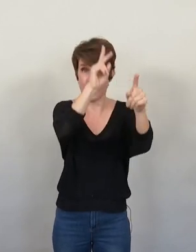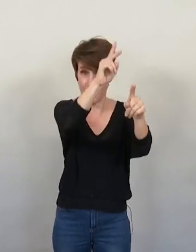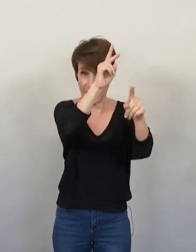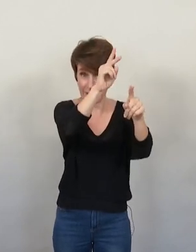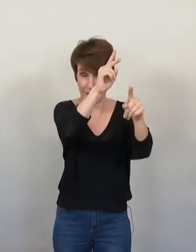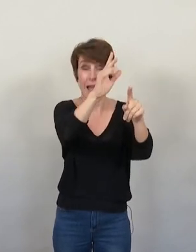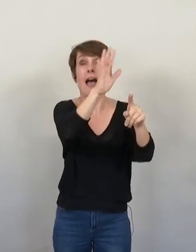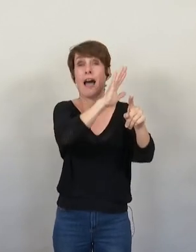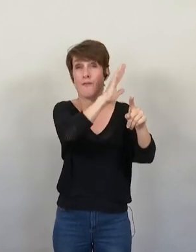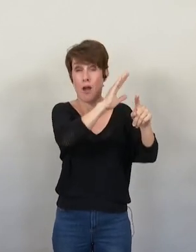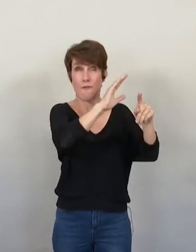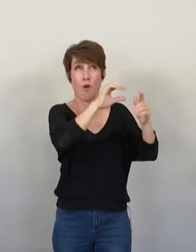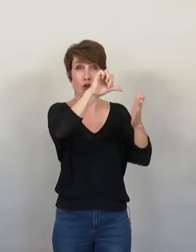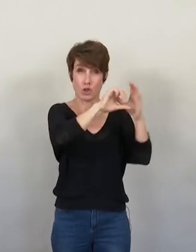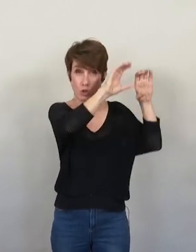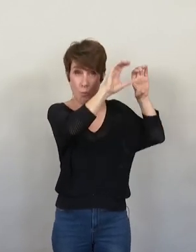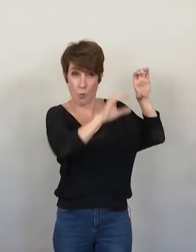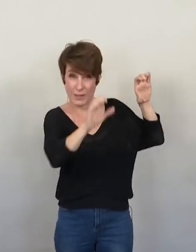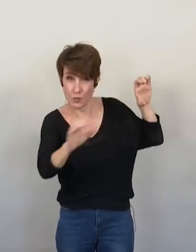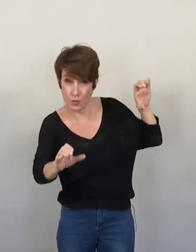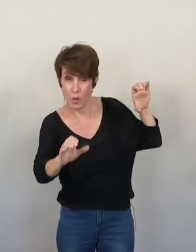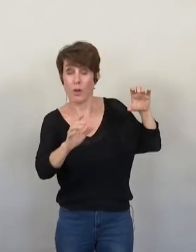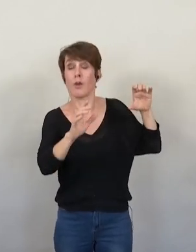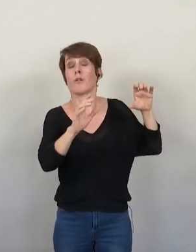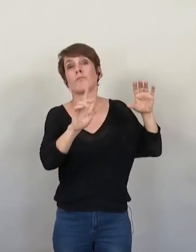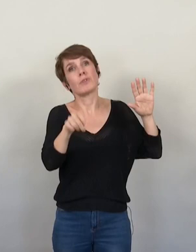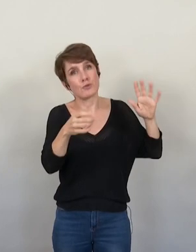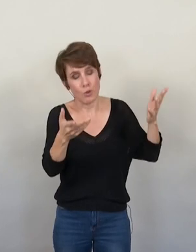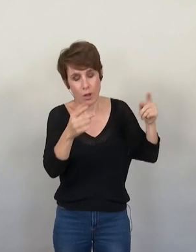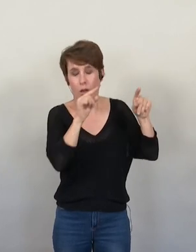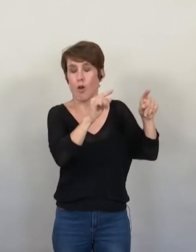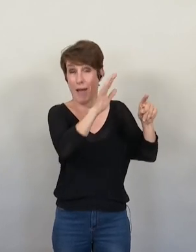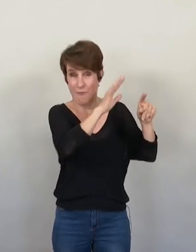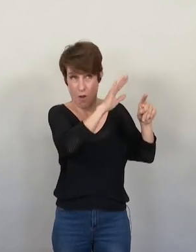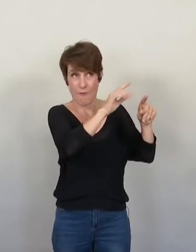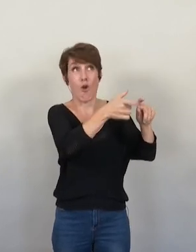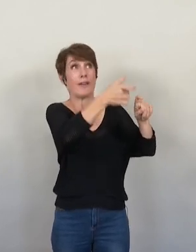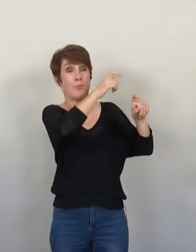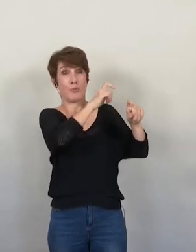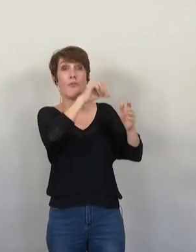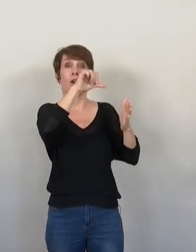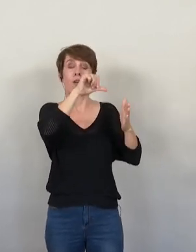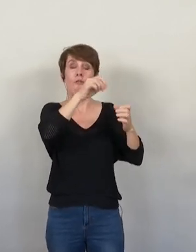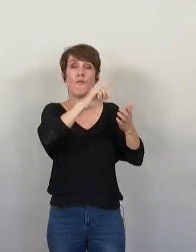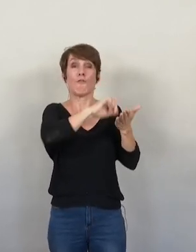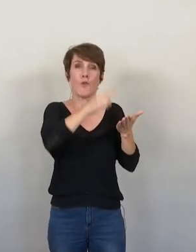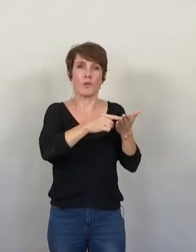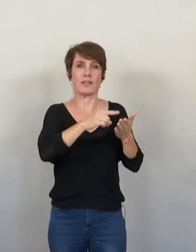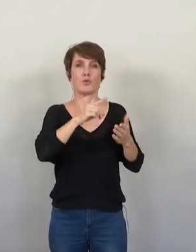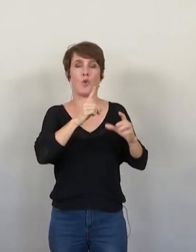et euh le Centre Pompidou bien sûr et la Fondation Louis Vuitton